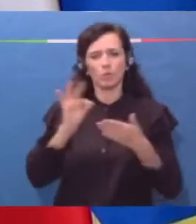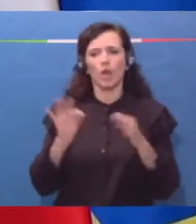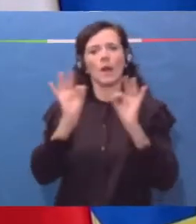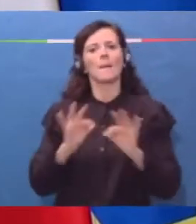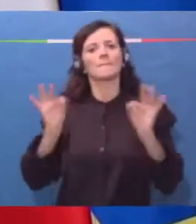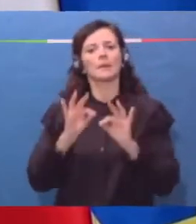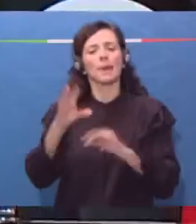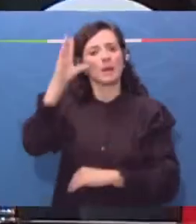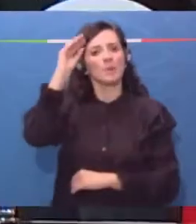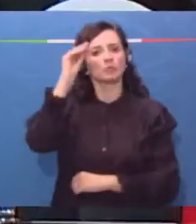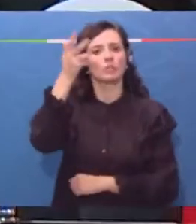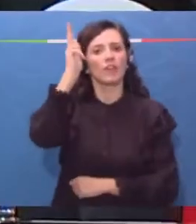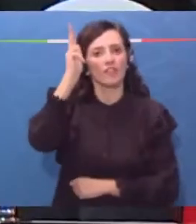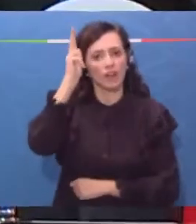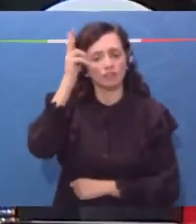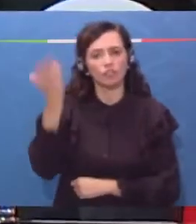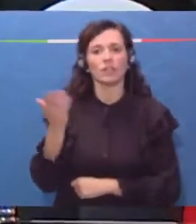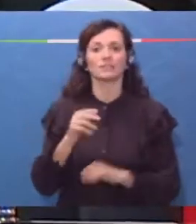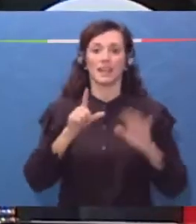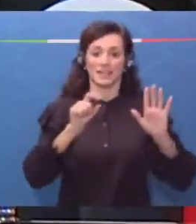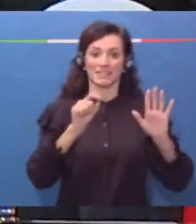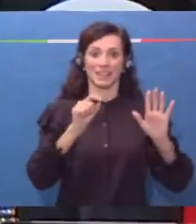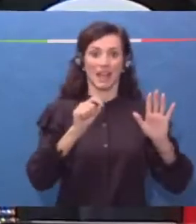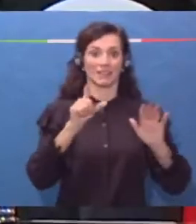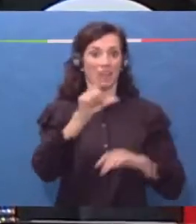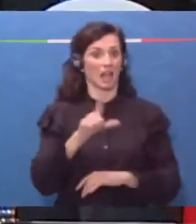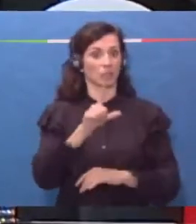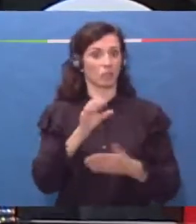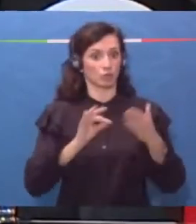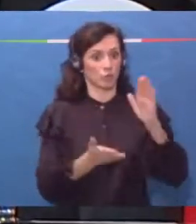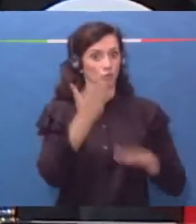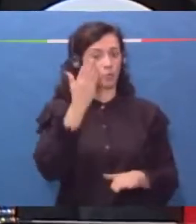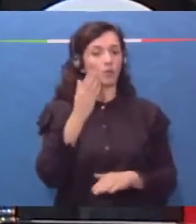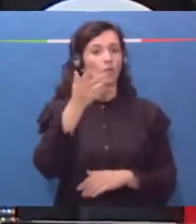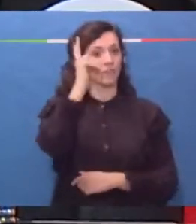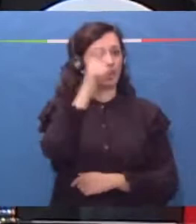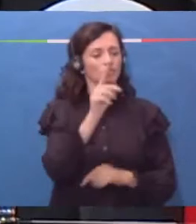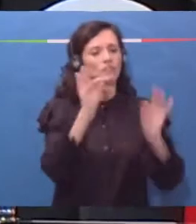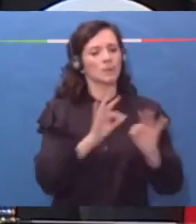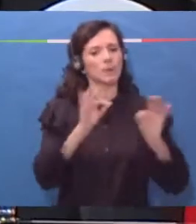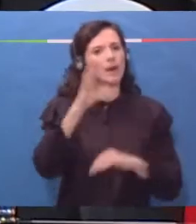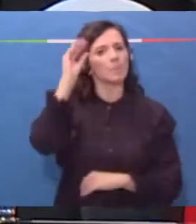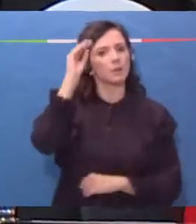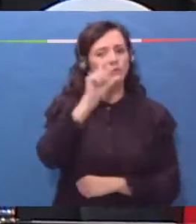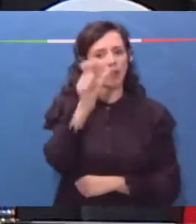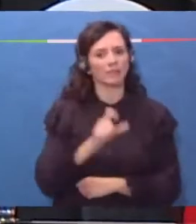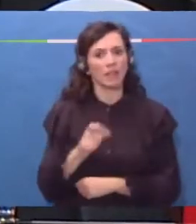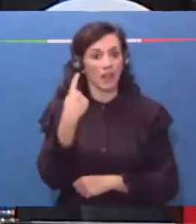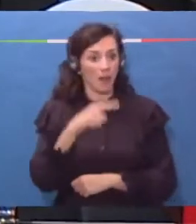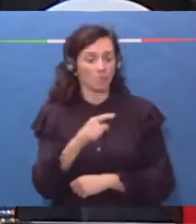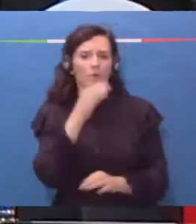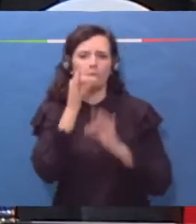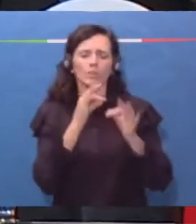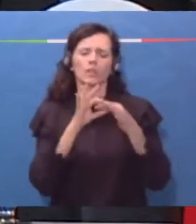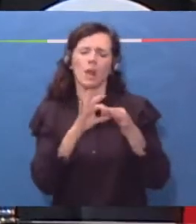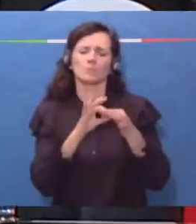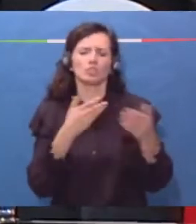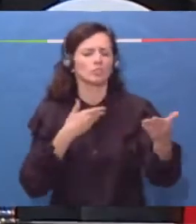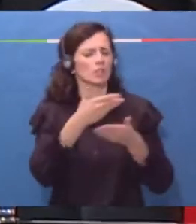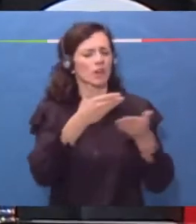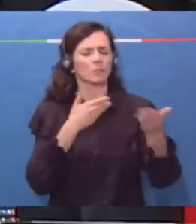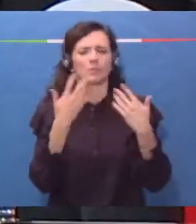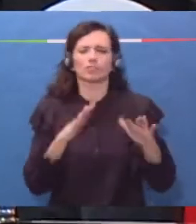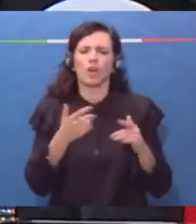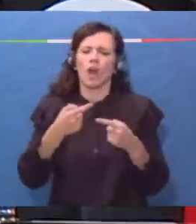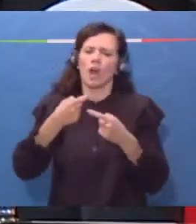maturità francese e 70 licei francesi li preparano alla maturità italiana. Questa amicizia viene da lontano, è